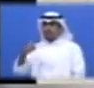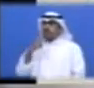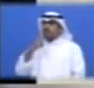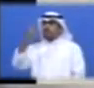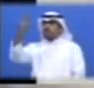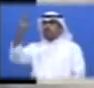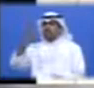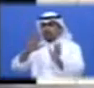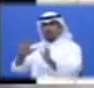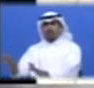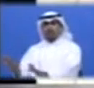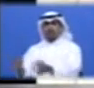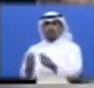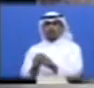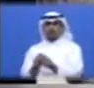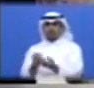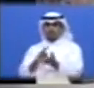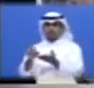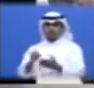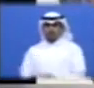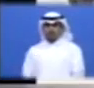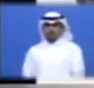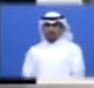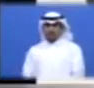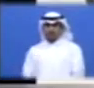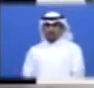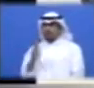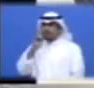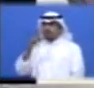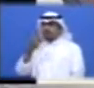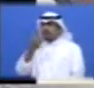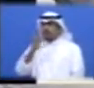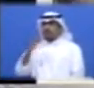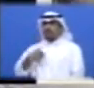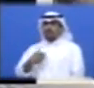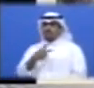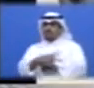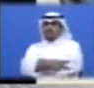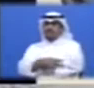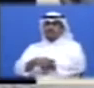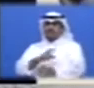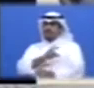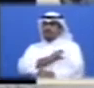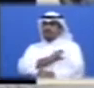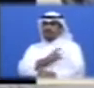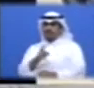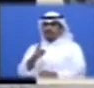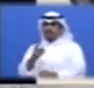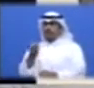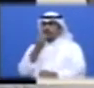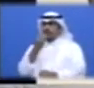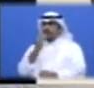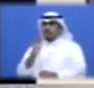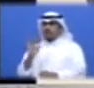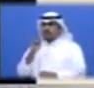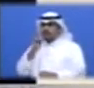سنتين، عرفت كيف؟ ما قصروا بحقنا أبداً. عندي حدا لا رادود ولا سادود، حرمي فقيرة ما عندي إيش، جاني تامة عيشتن